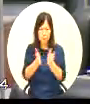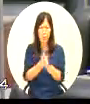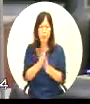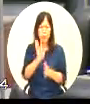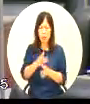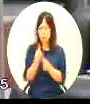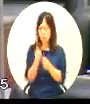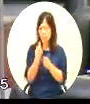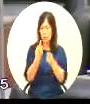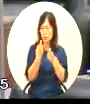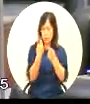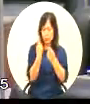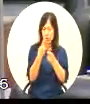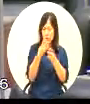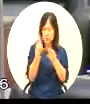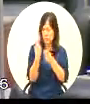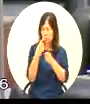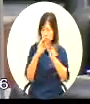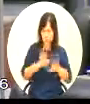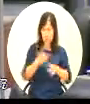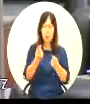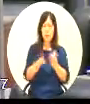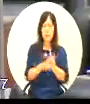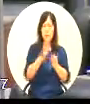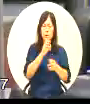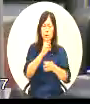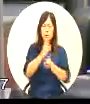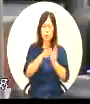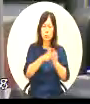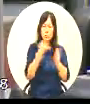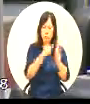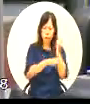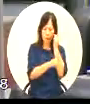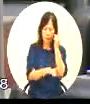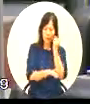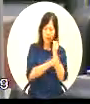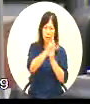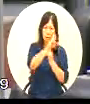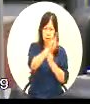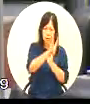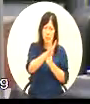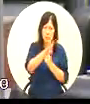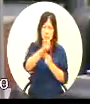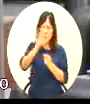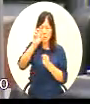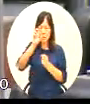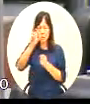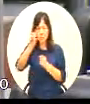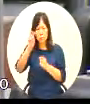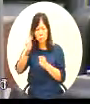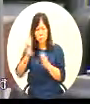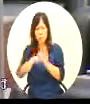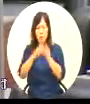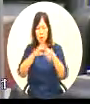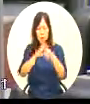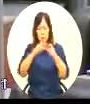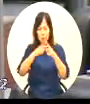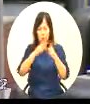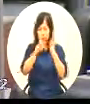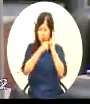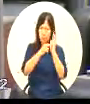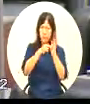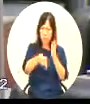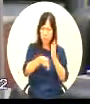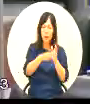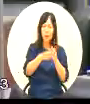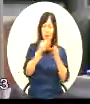部都发了好几次文，其实就在重申这个医疗法63条跟64条有关关系人的这个定义。那也告诉各级的这个地方的卫